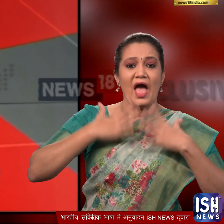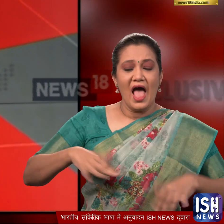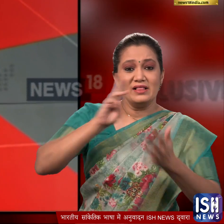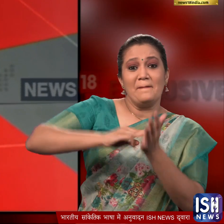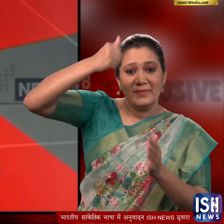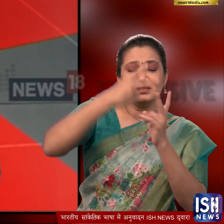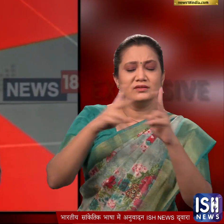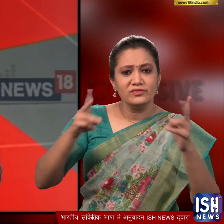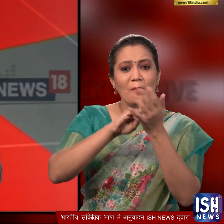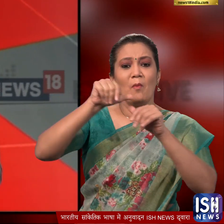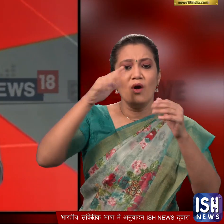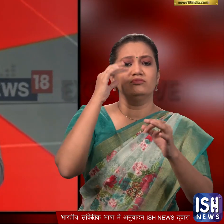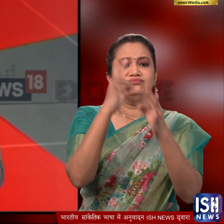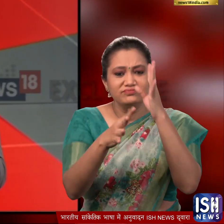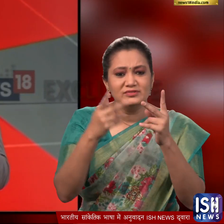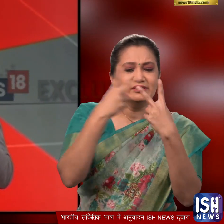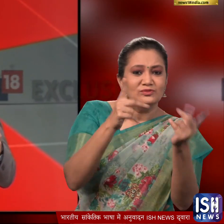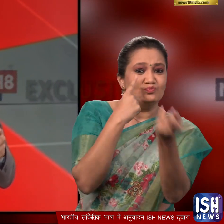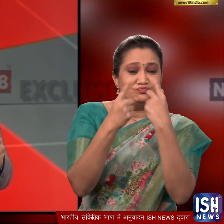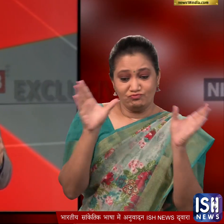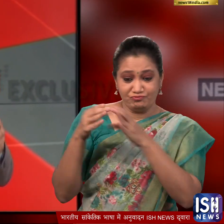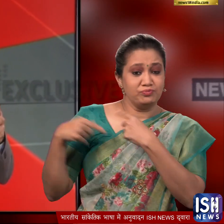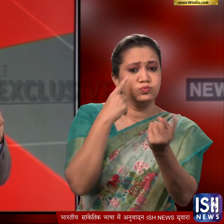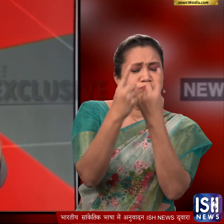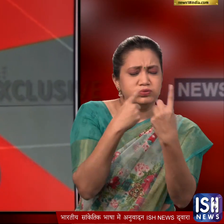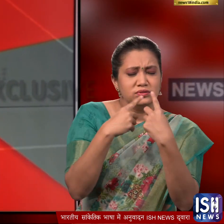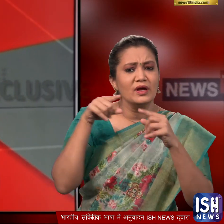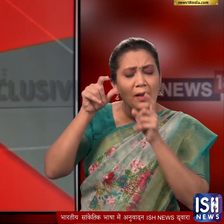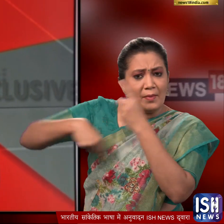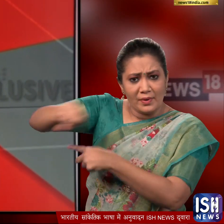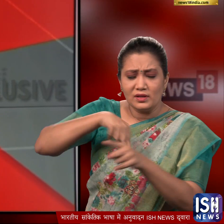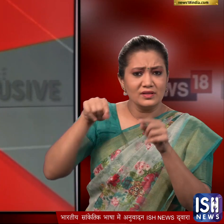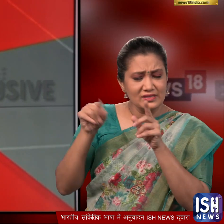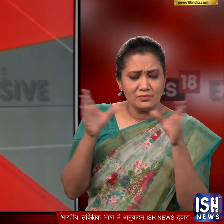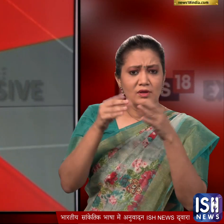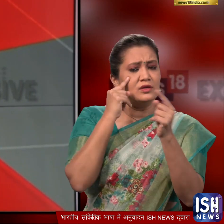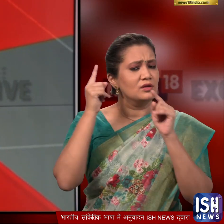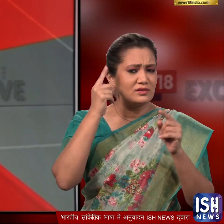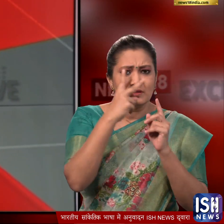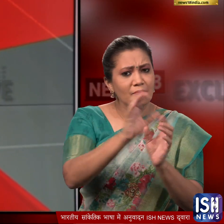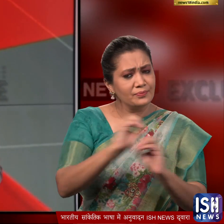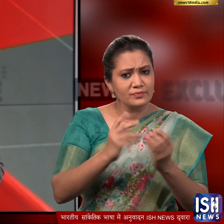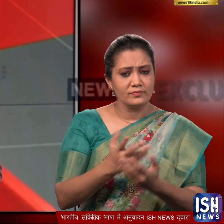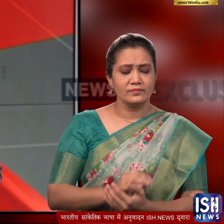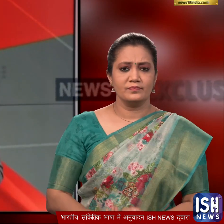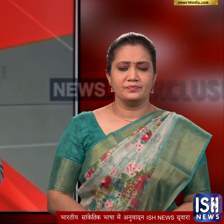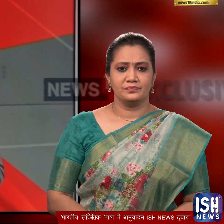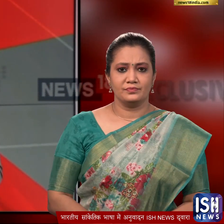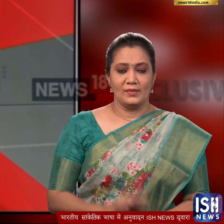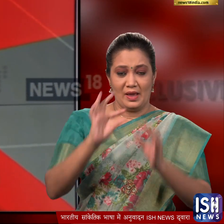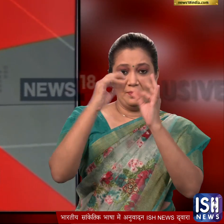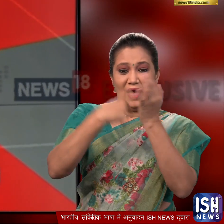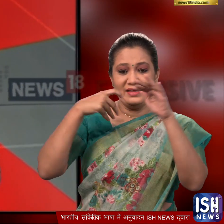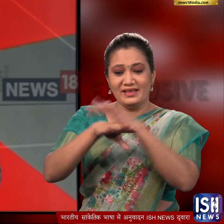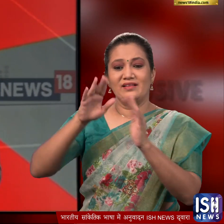वाले स्वास्थ्य विभाग के अधिकारियों और मॉल में आग से सुरक्षा के इंतजाम की जांच करने वाले दमकल विभाग ने भी इस पर ध्यान नहीं